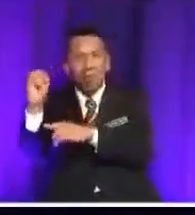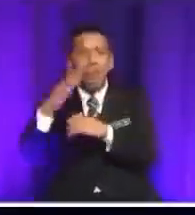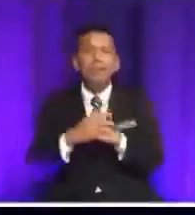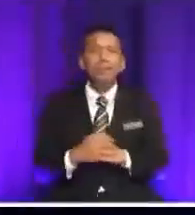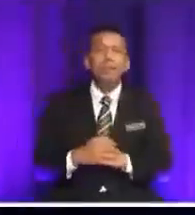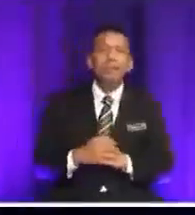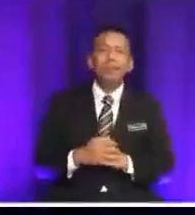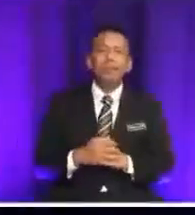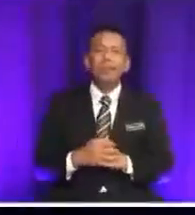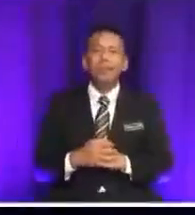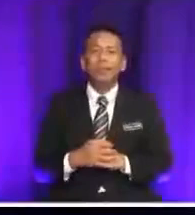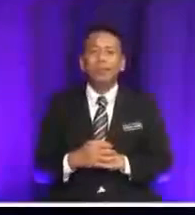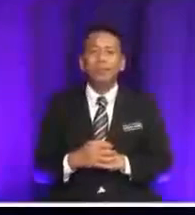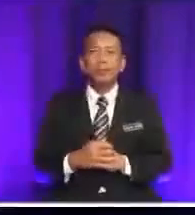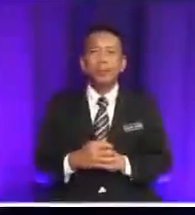oke